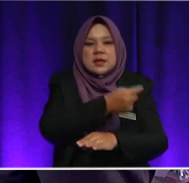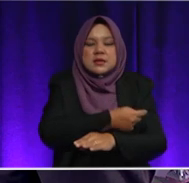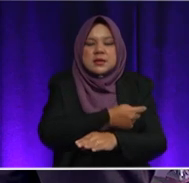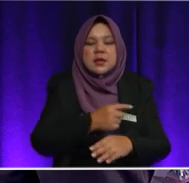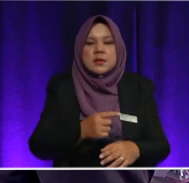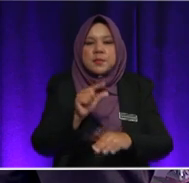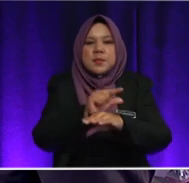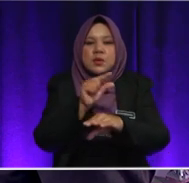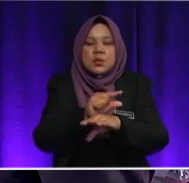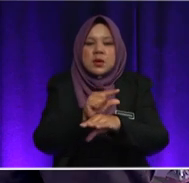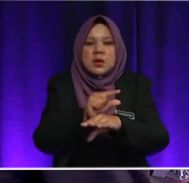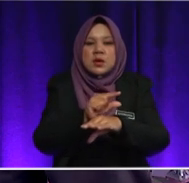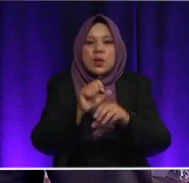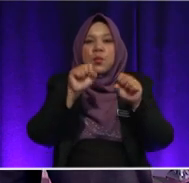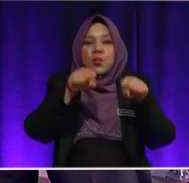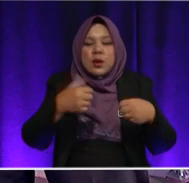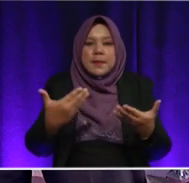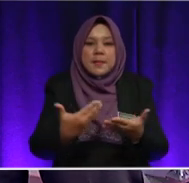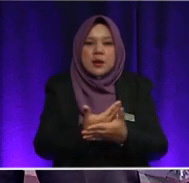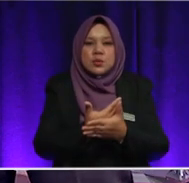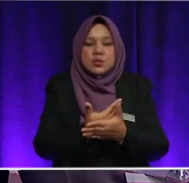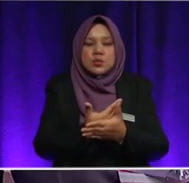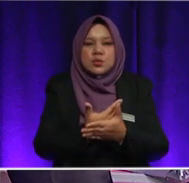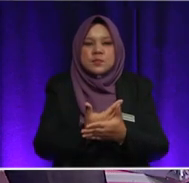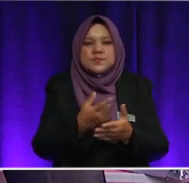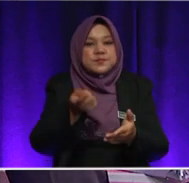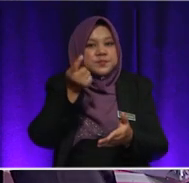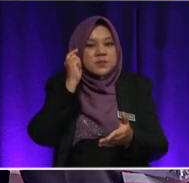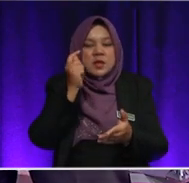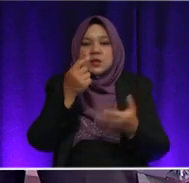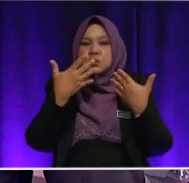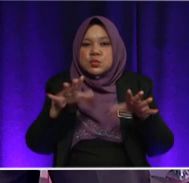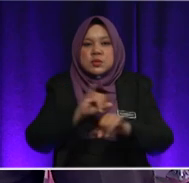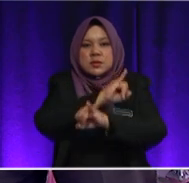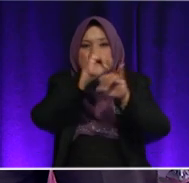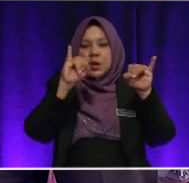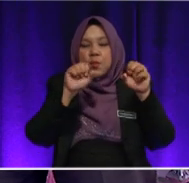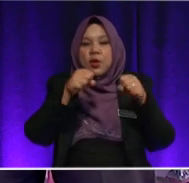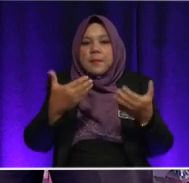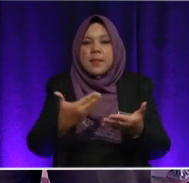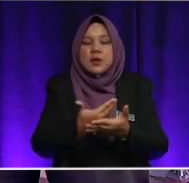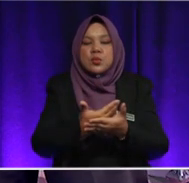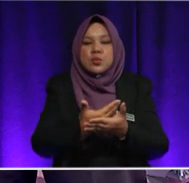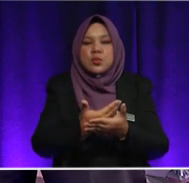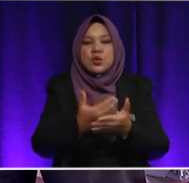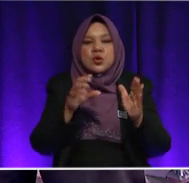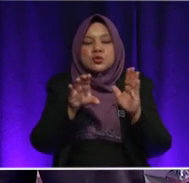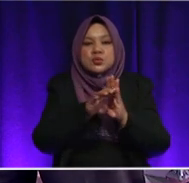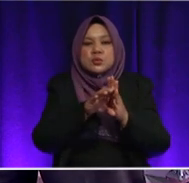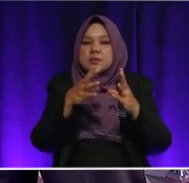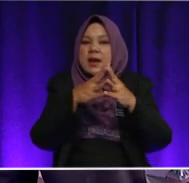penggunaan sumber tenaga boleh baru cuman ya saya Terangkan tadi oke baru ini adalah yang tidak